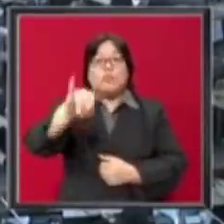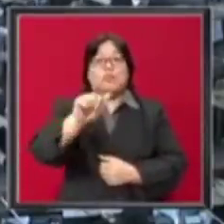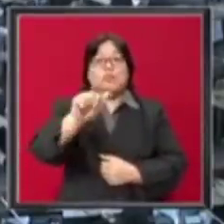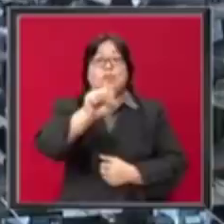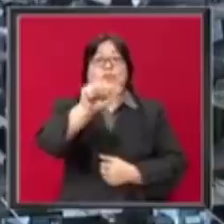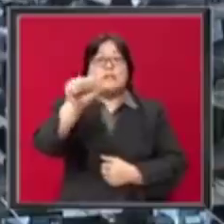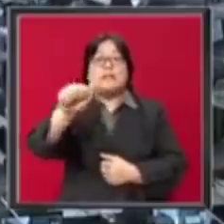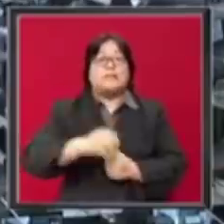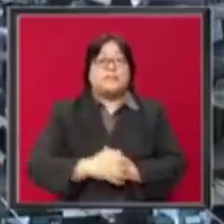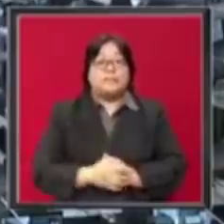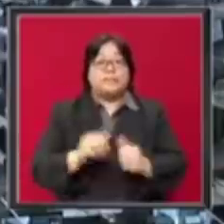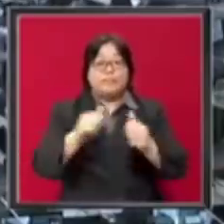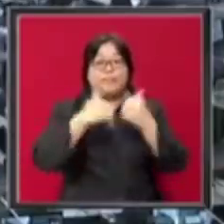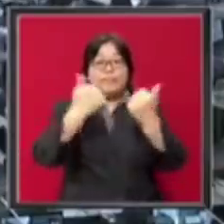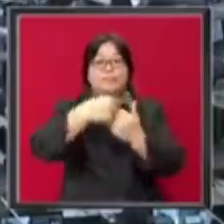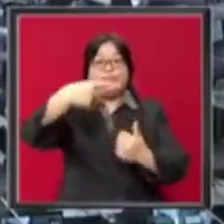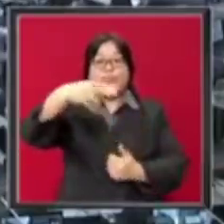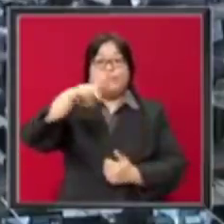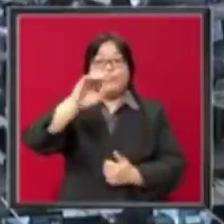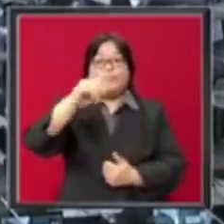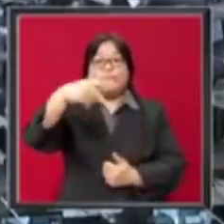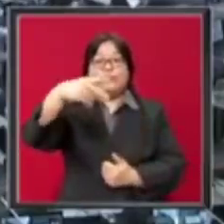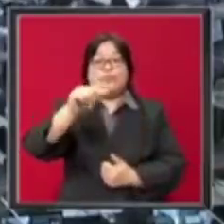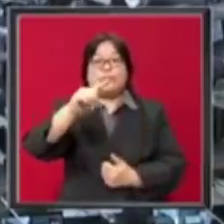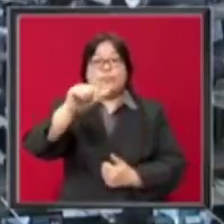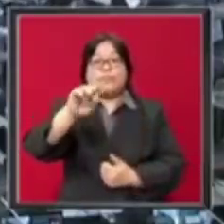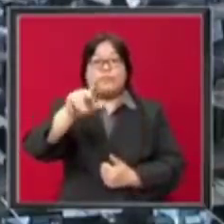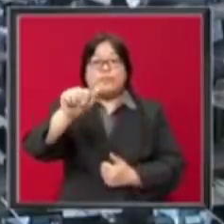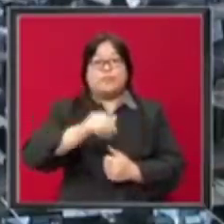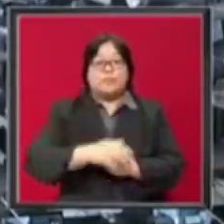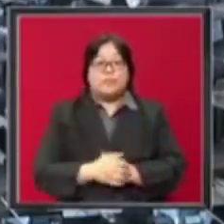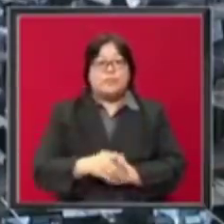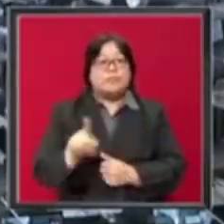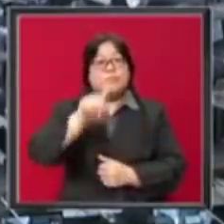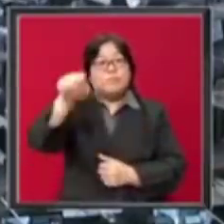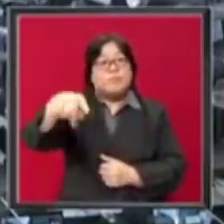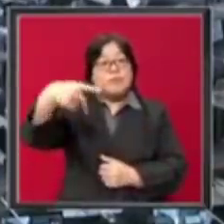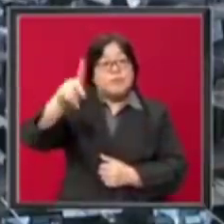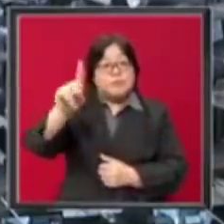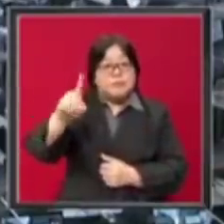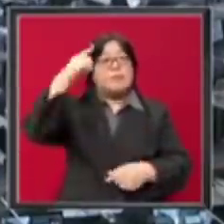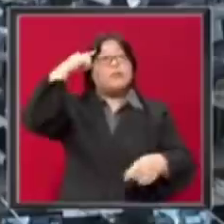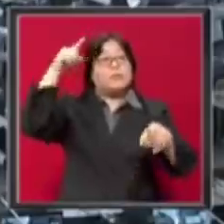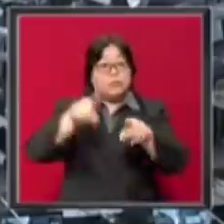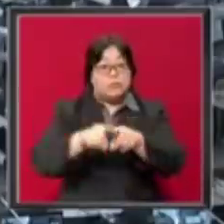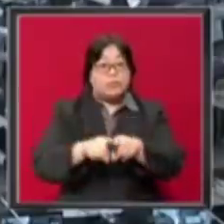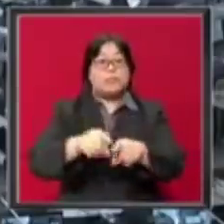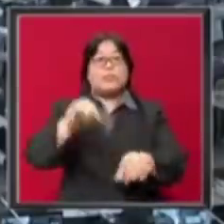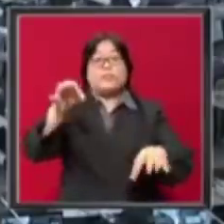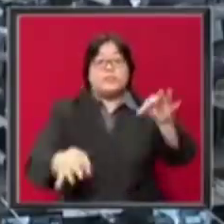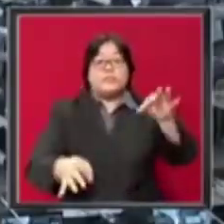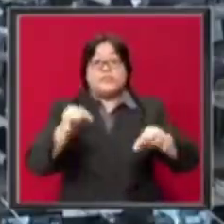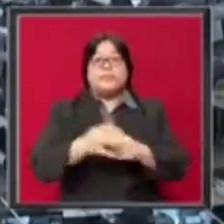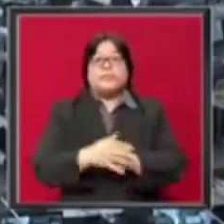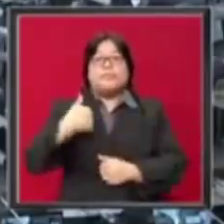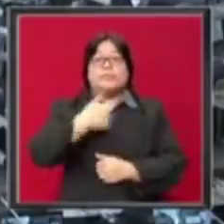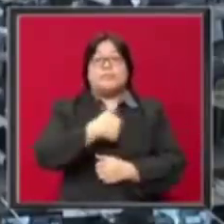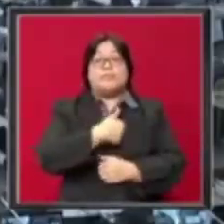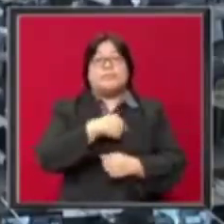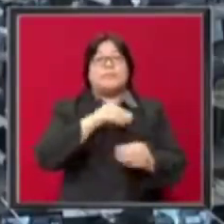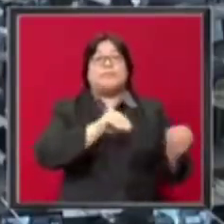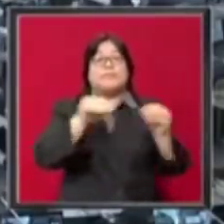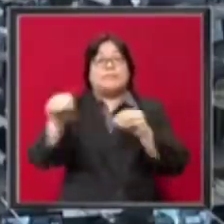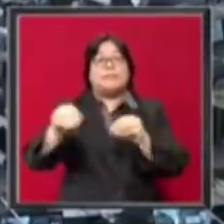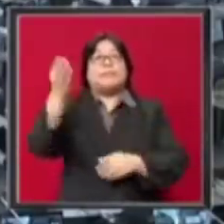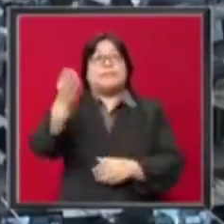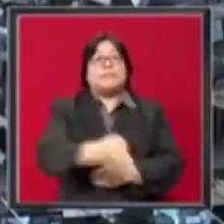jasa agensi propaganda. Jadi adakah yang Mohd Pak Dixon bersetuju sekiranya kita pinda dan